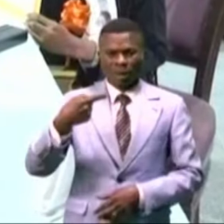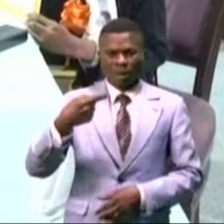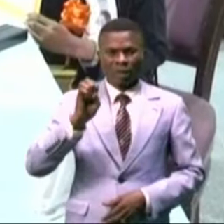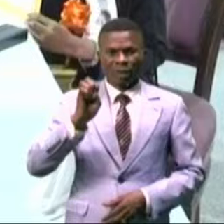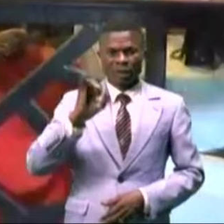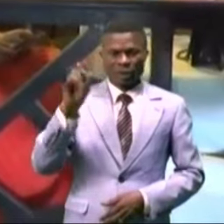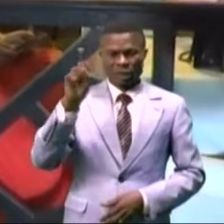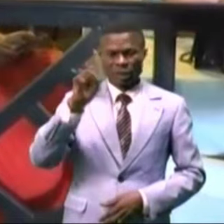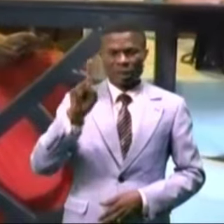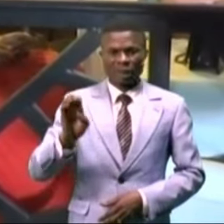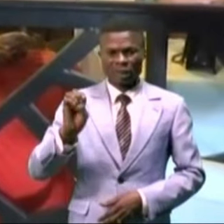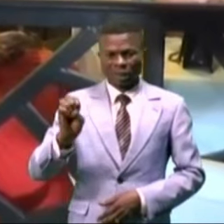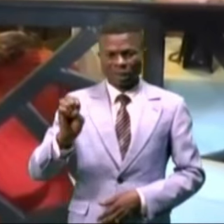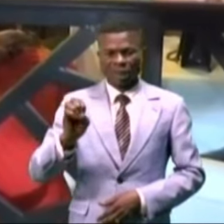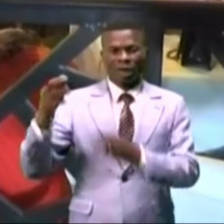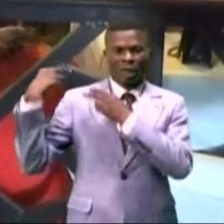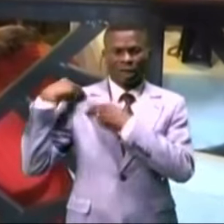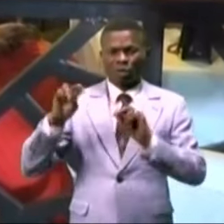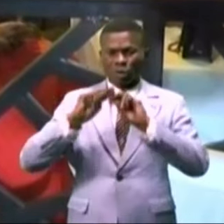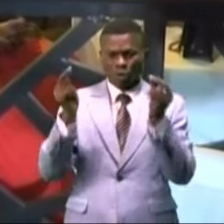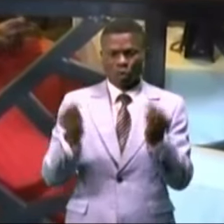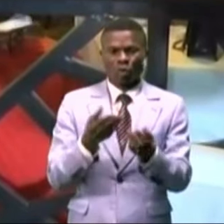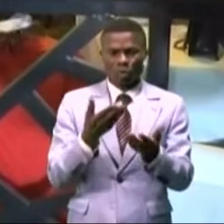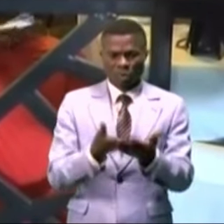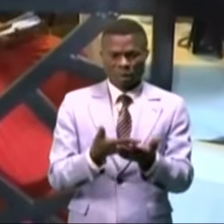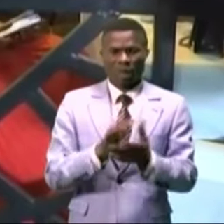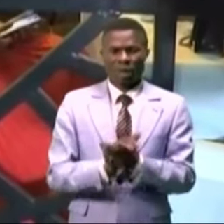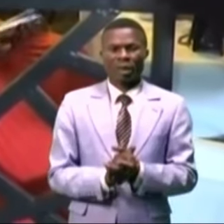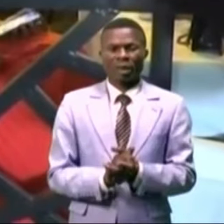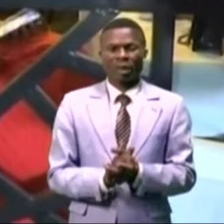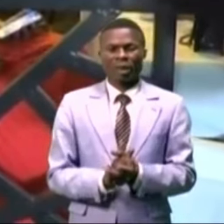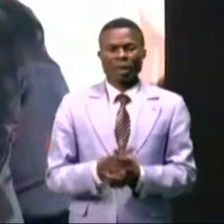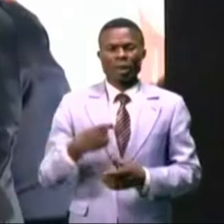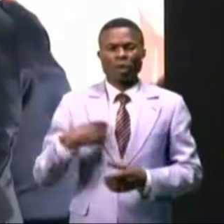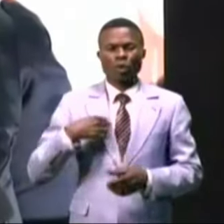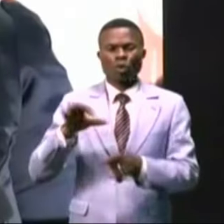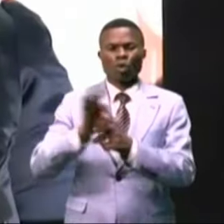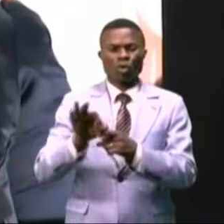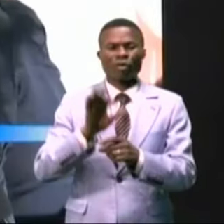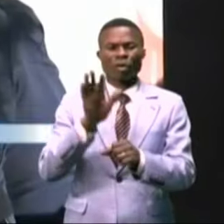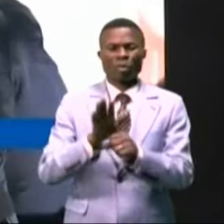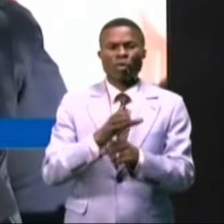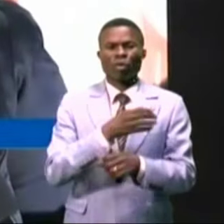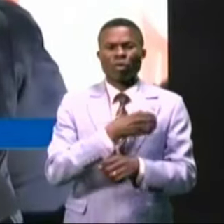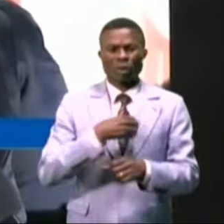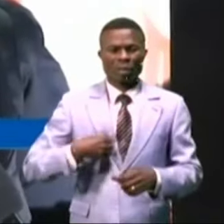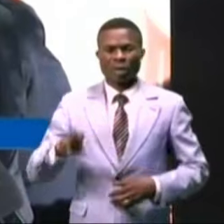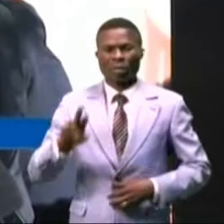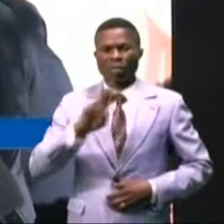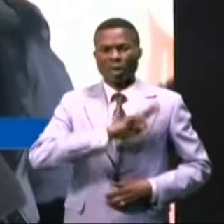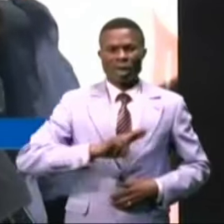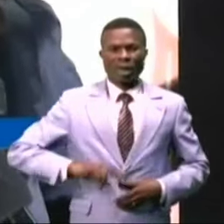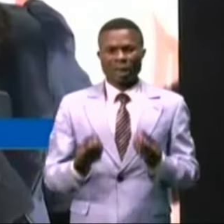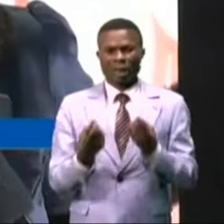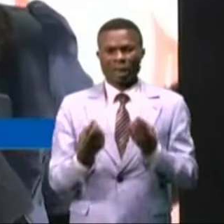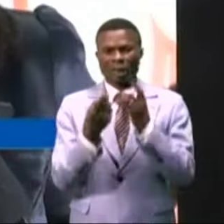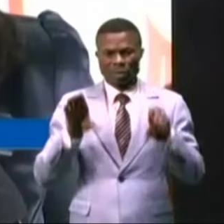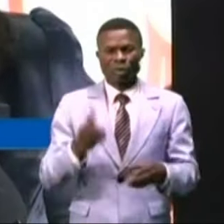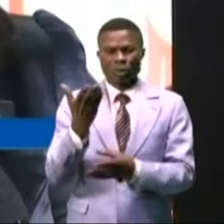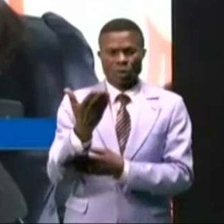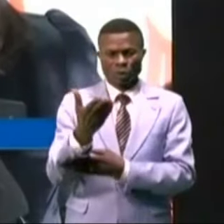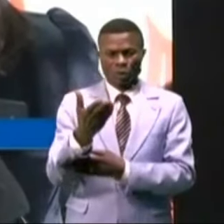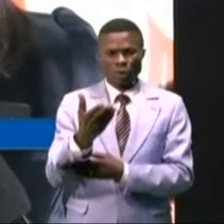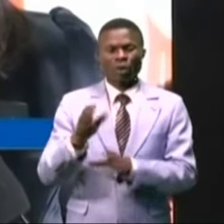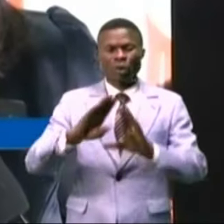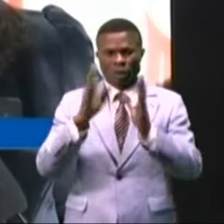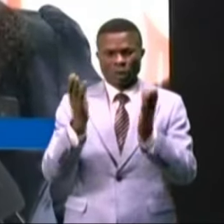de cette structure. Formelle. Nous avons déjà formé au travers de la RDC et en dehors de nos frontières